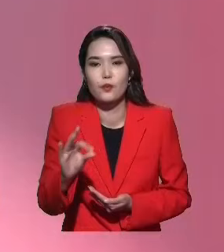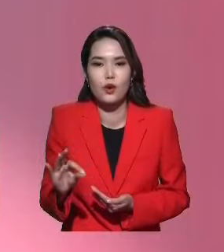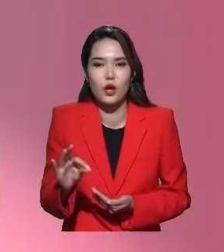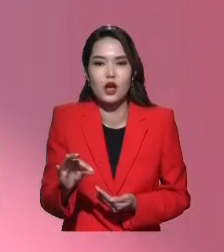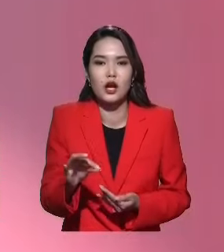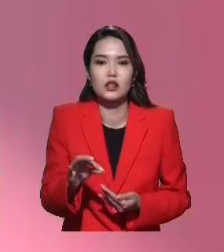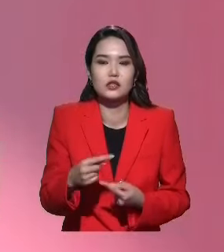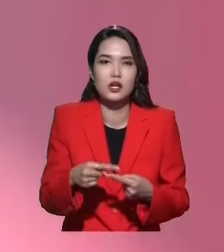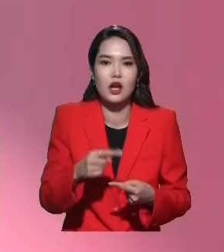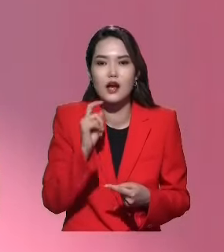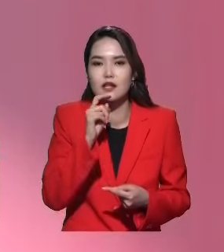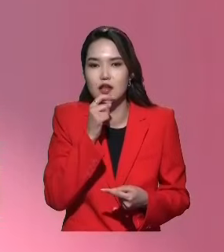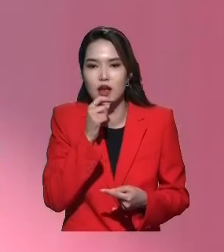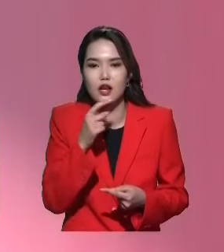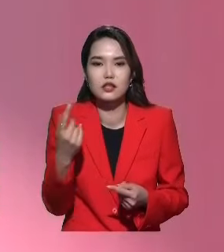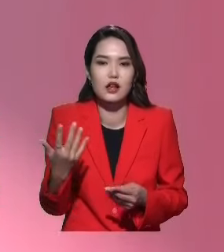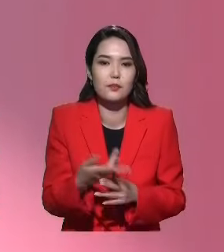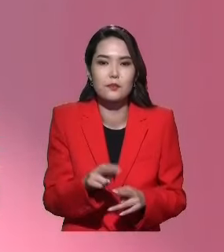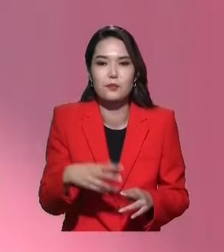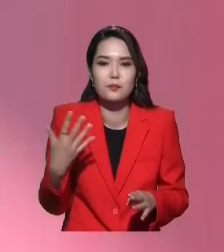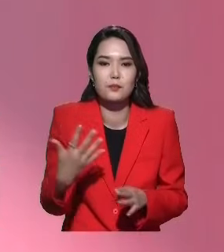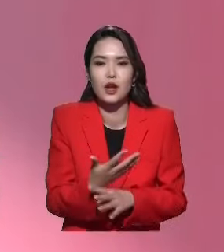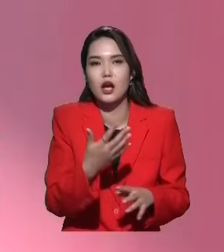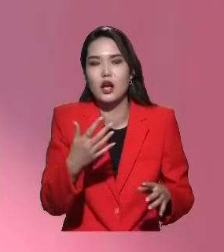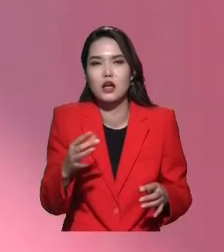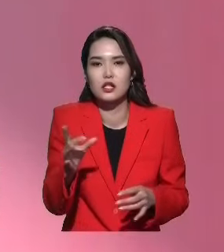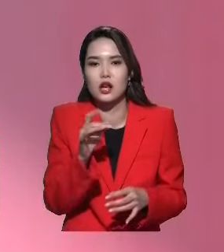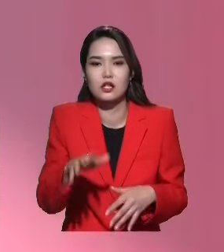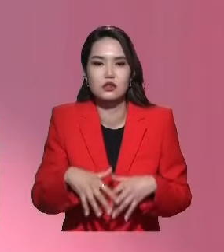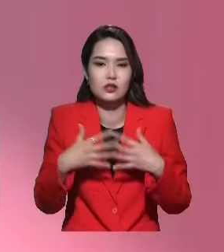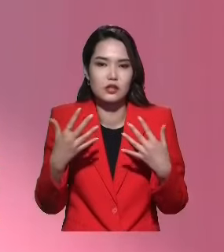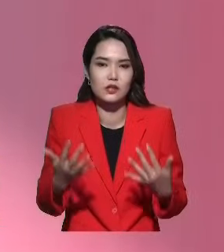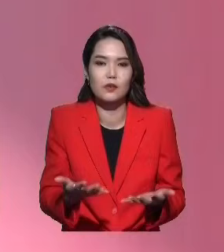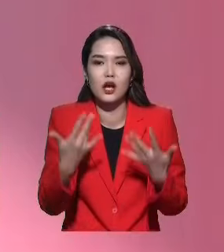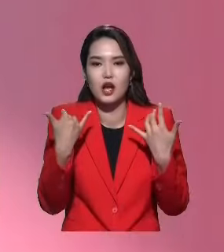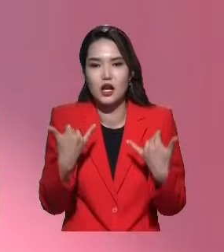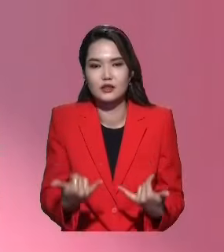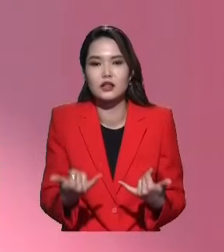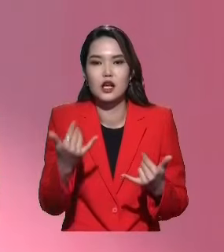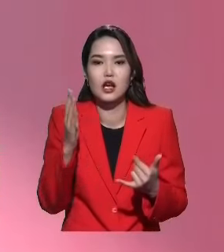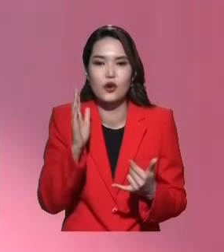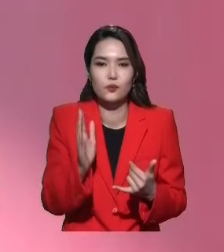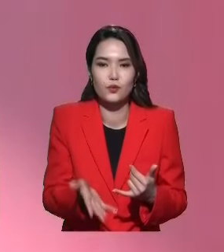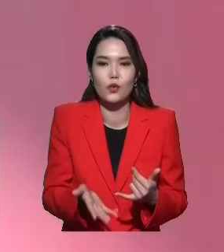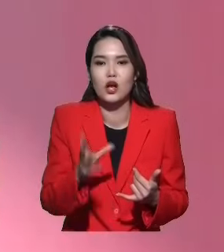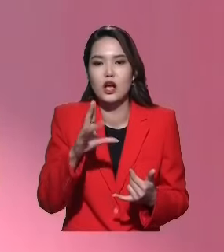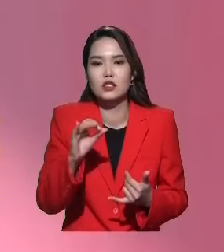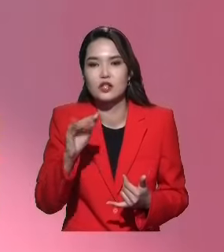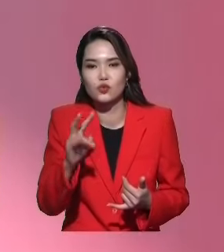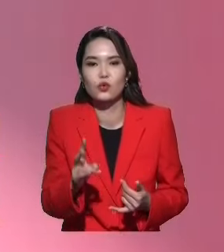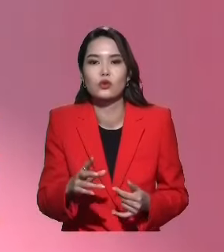размеру экономики. Это пятая по объему ВВП. Сегодня ВВП Сычуань